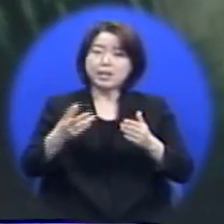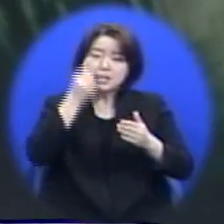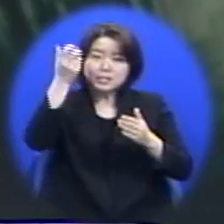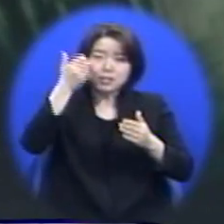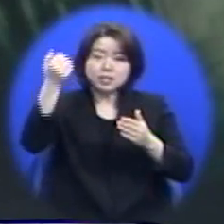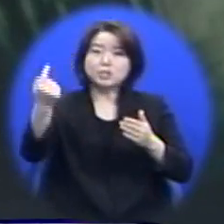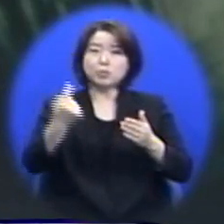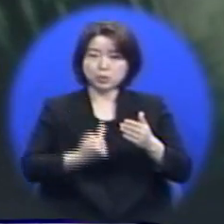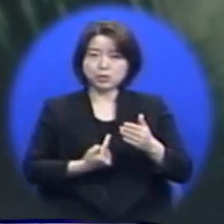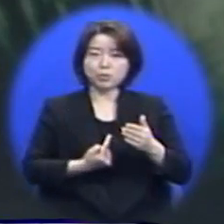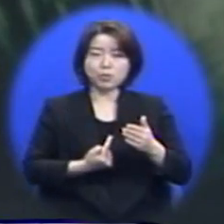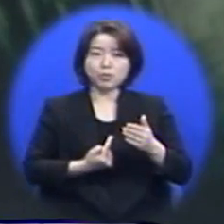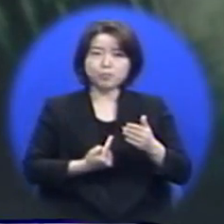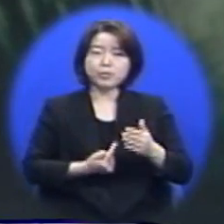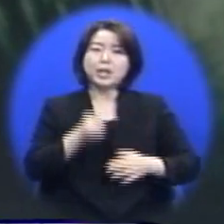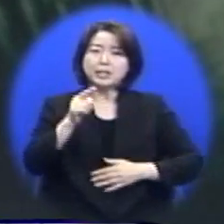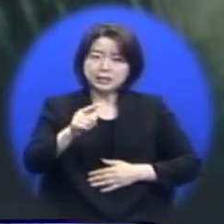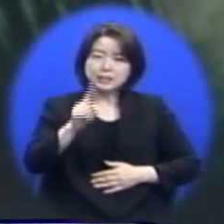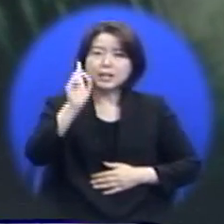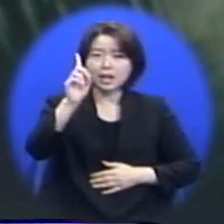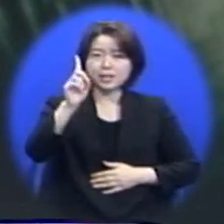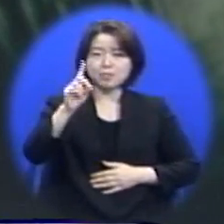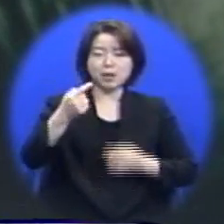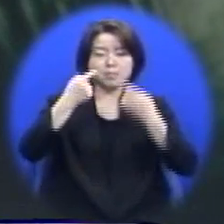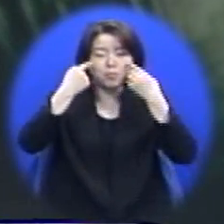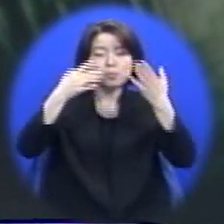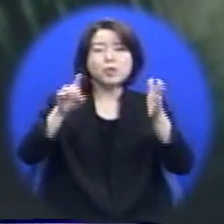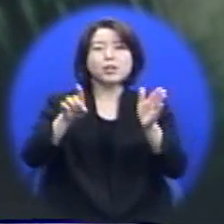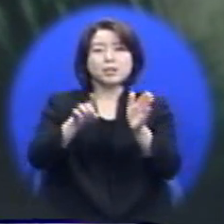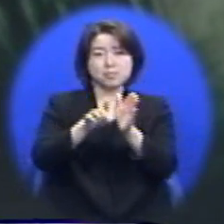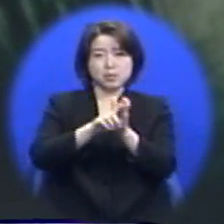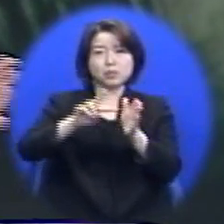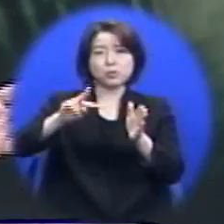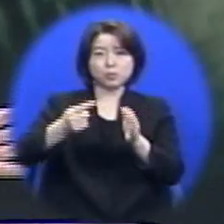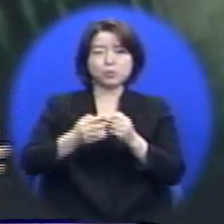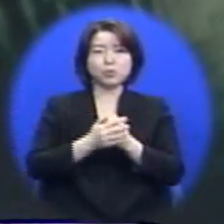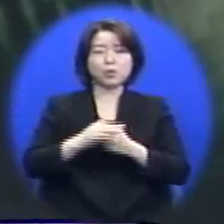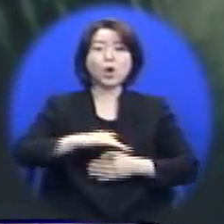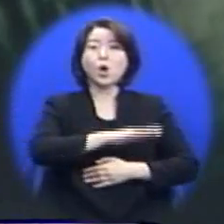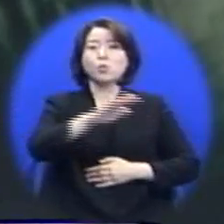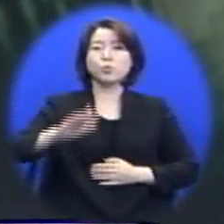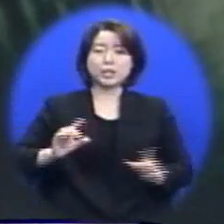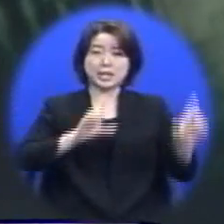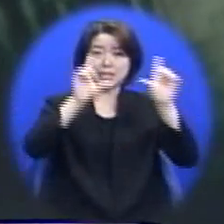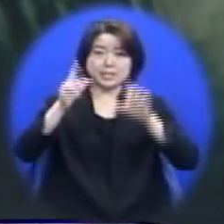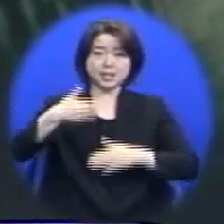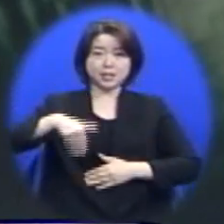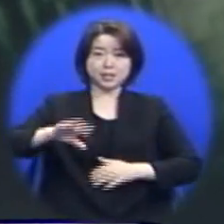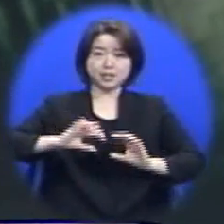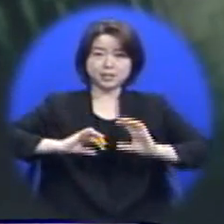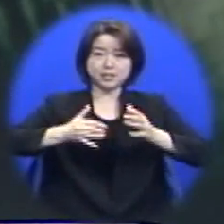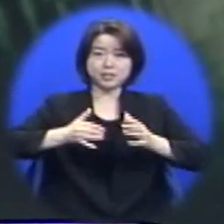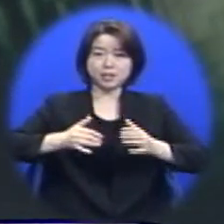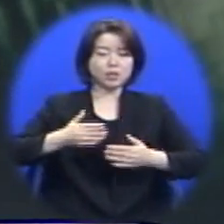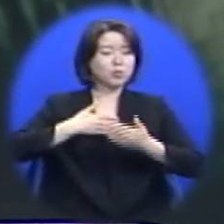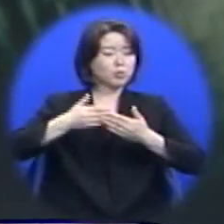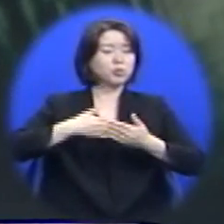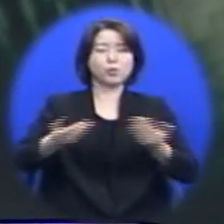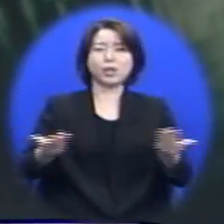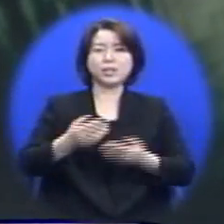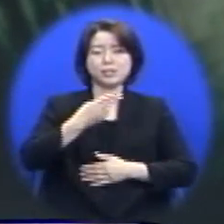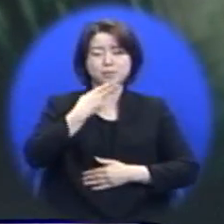오시고 그 하나만 분명히 믿어줘도 우리가 살아가는 세상 두려워할 게 아무것도